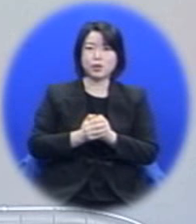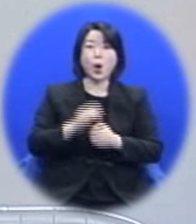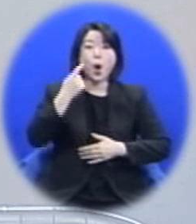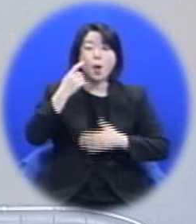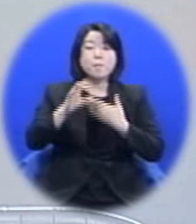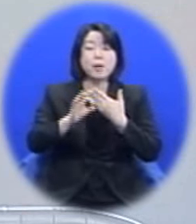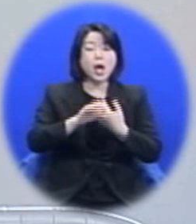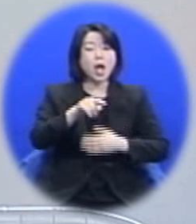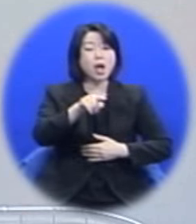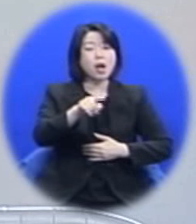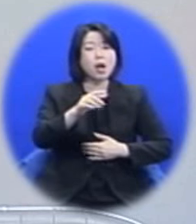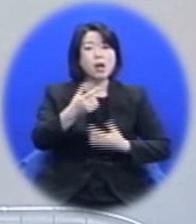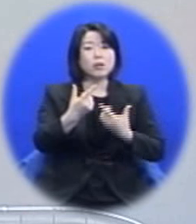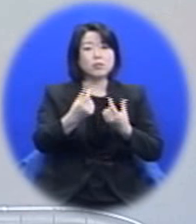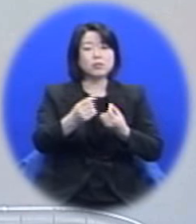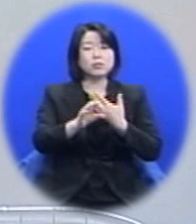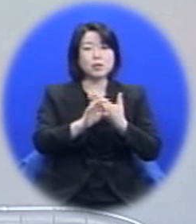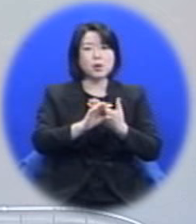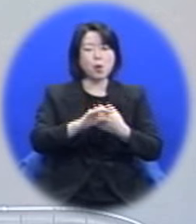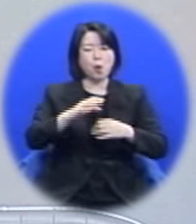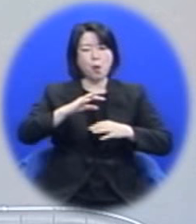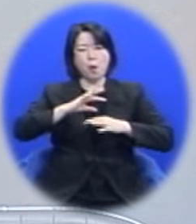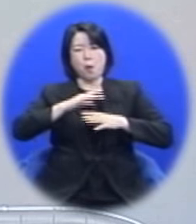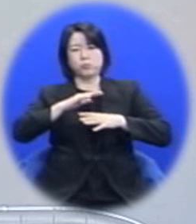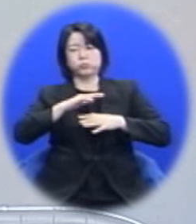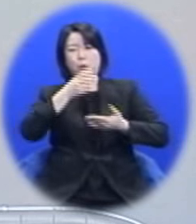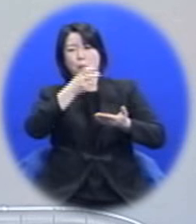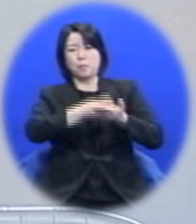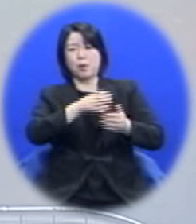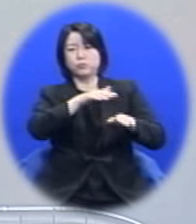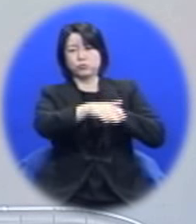만약에 그렇다면 이건 무서운 율법주의예요.